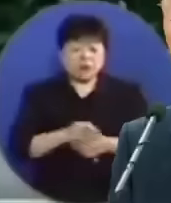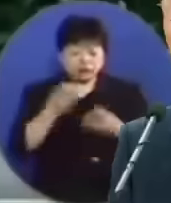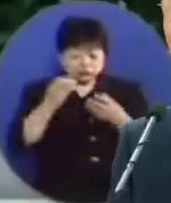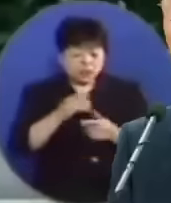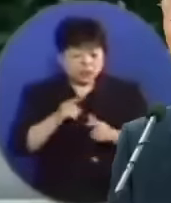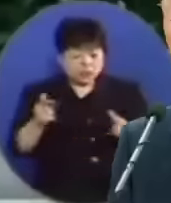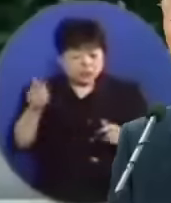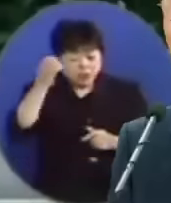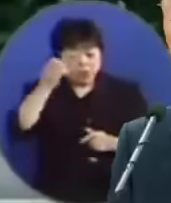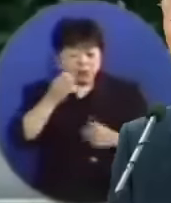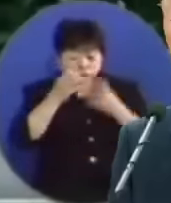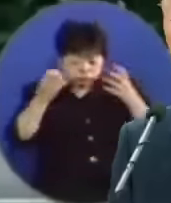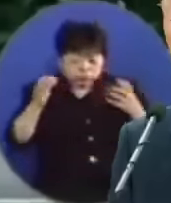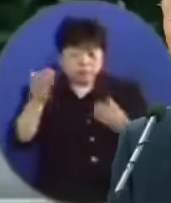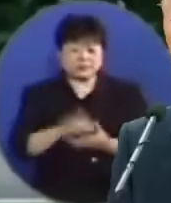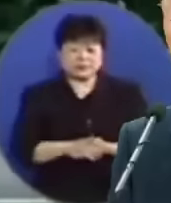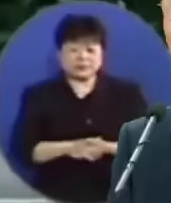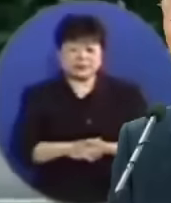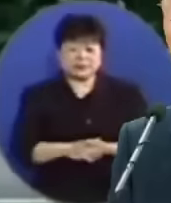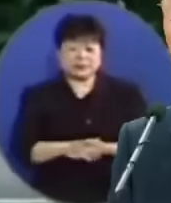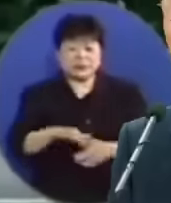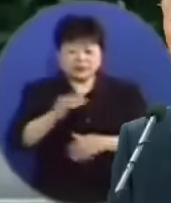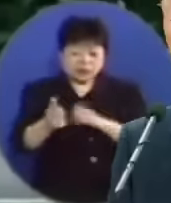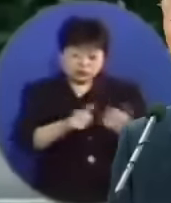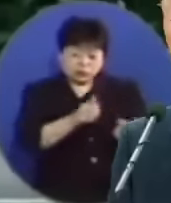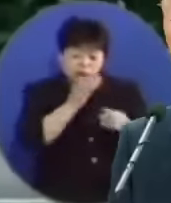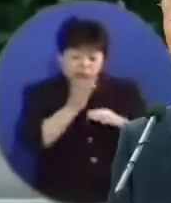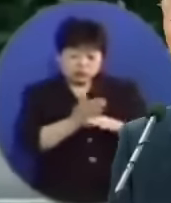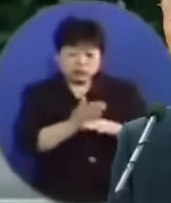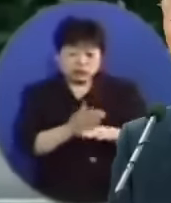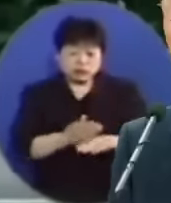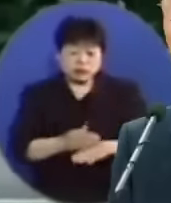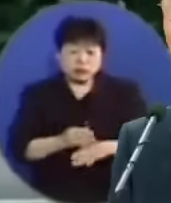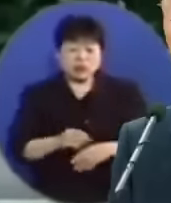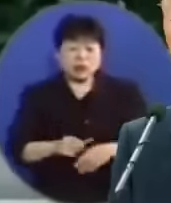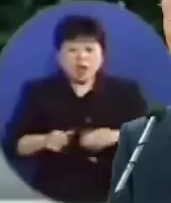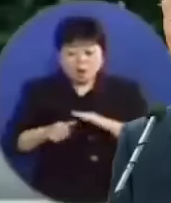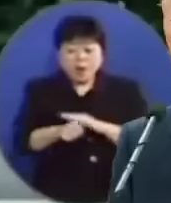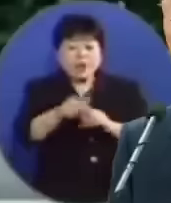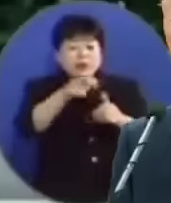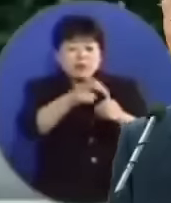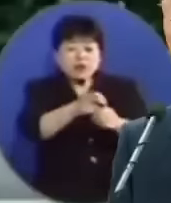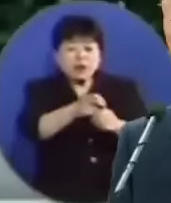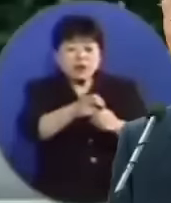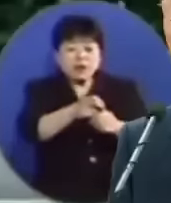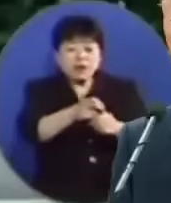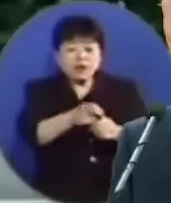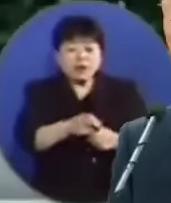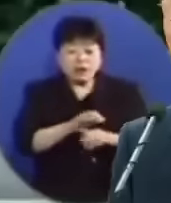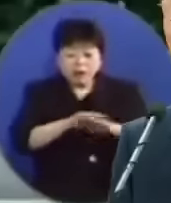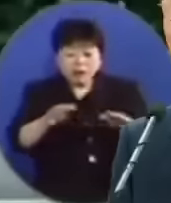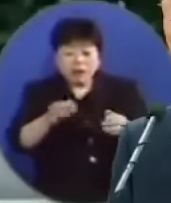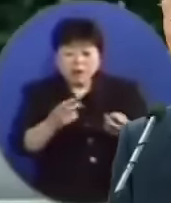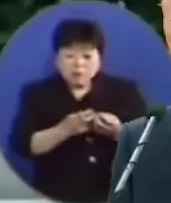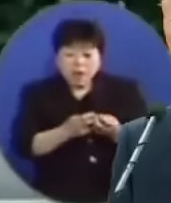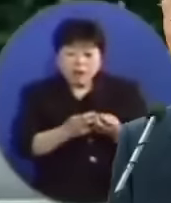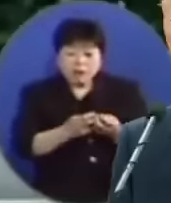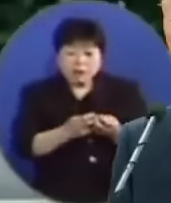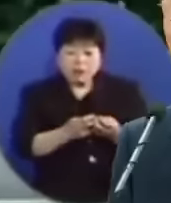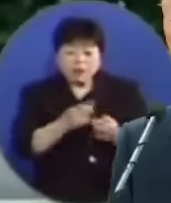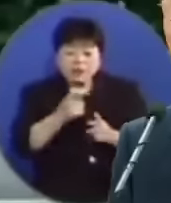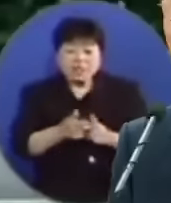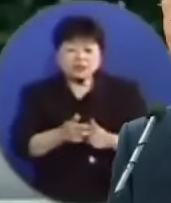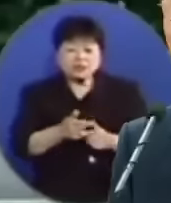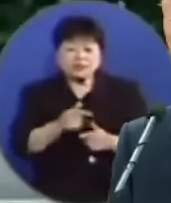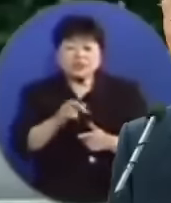부었다고 말해도 영적으로 퉁퉁 부었습니다. 다 죽어가는 것입니다. 뱀에게 물렸습니다. 여기 해독을 어떻게 하는 것입니까? 예수님이 니고데모에게